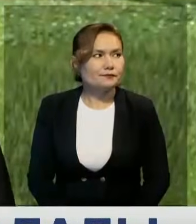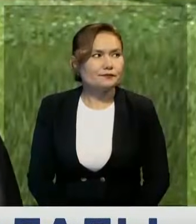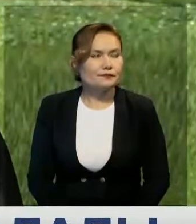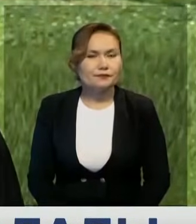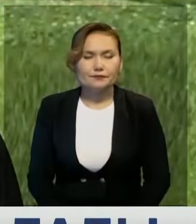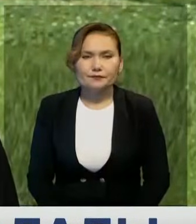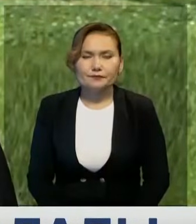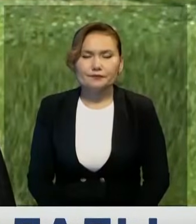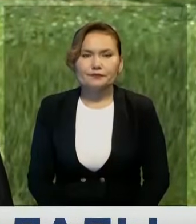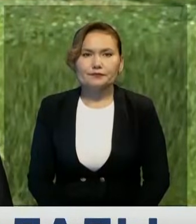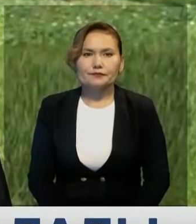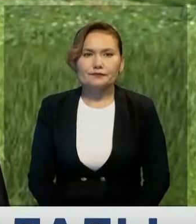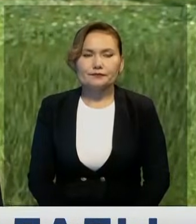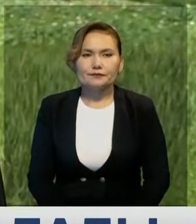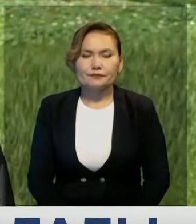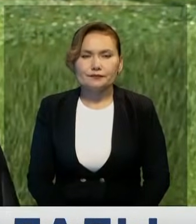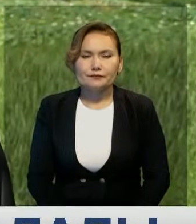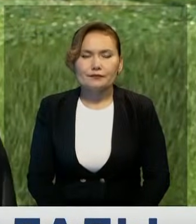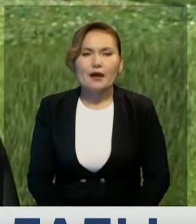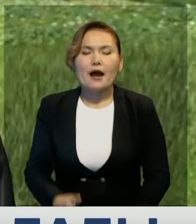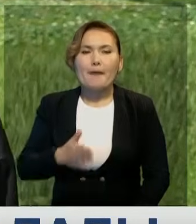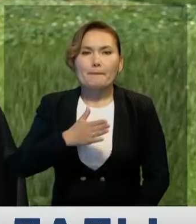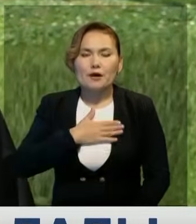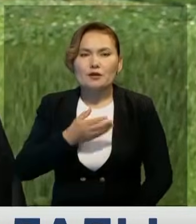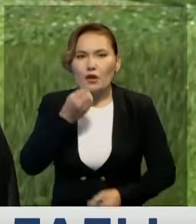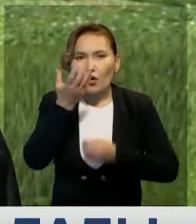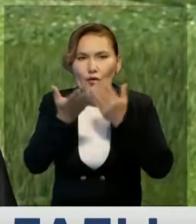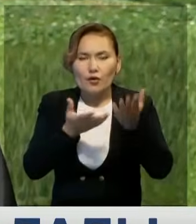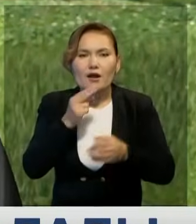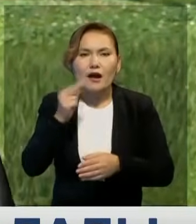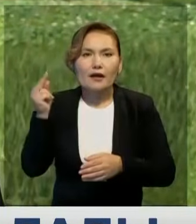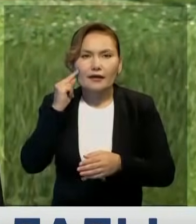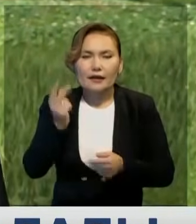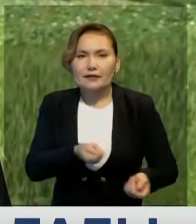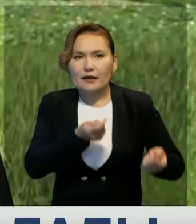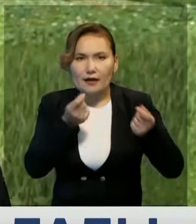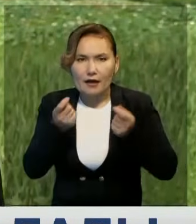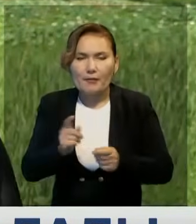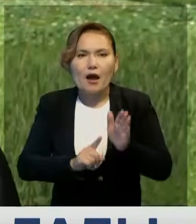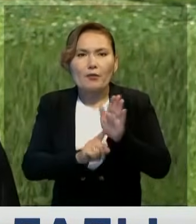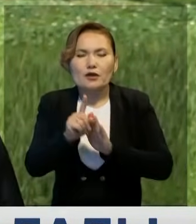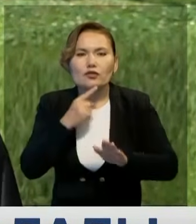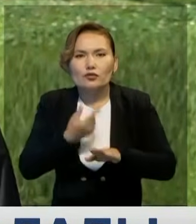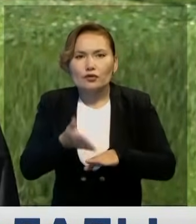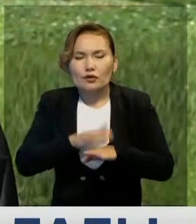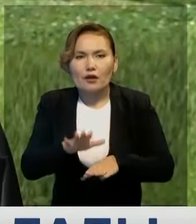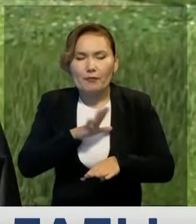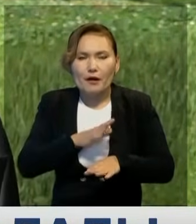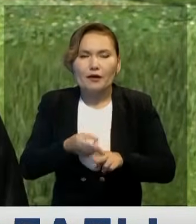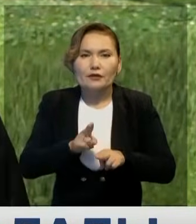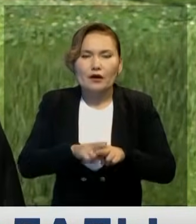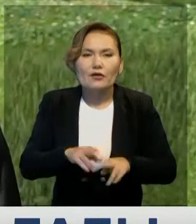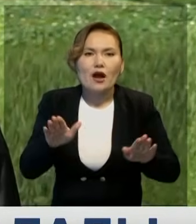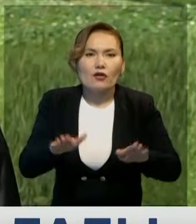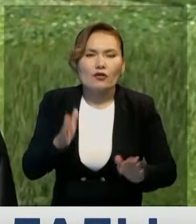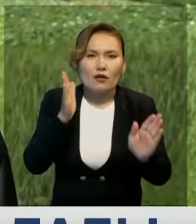Мы из Китая привозили сюда. Біз бұл гүлдің тұқымдарын Қытайдан әкелдік. Басында өте қиын болды. Жергілікті жердің